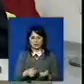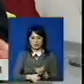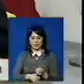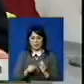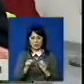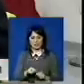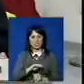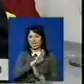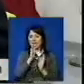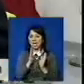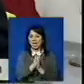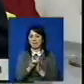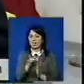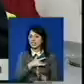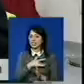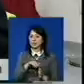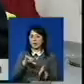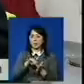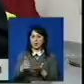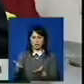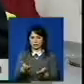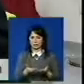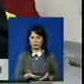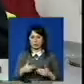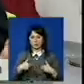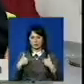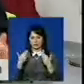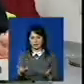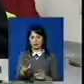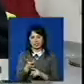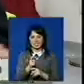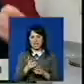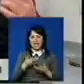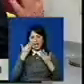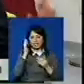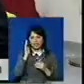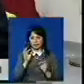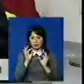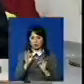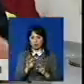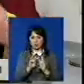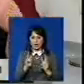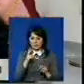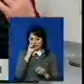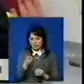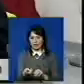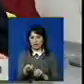და ჩვენ ყველა ტიპის თანამონაწილეობას მივესალმებით. ძალიან ადვილი იქნება სწორედ ამ საიტის